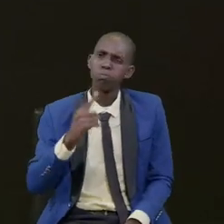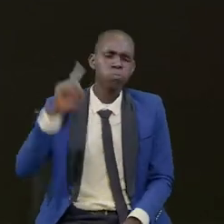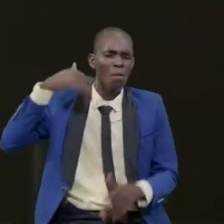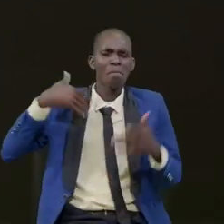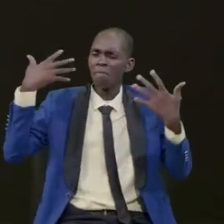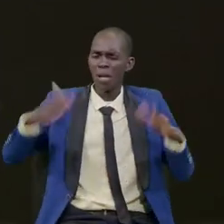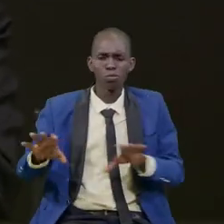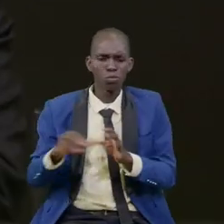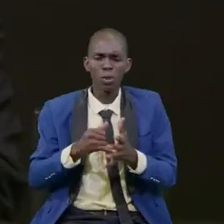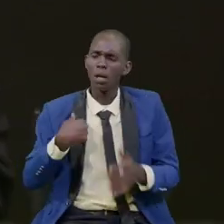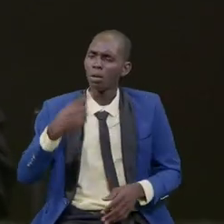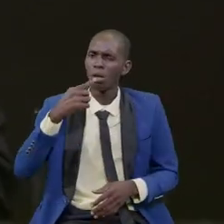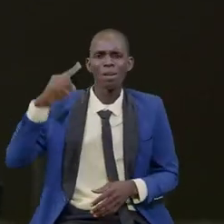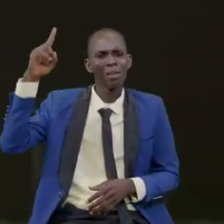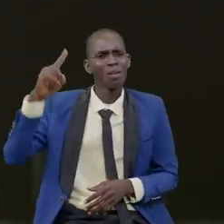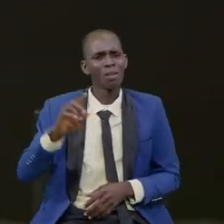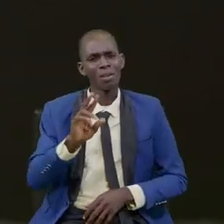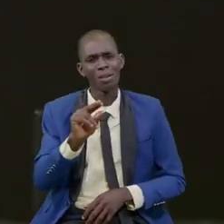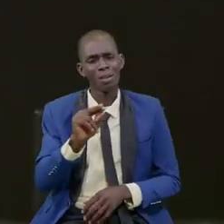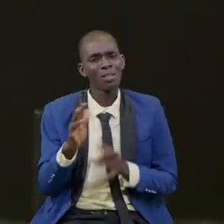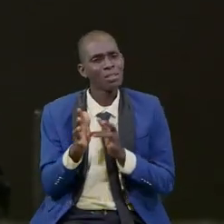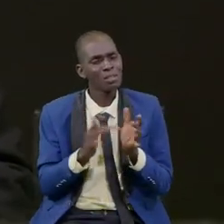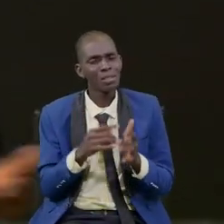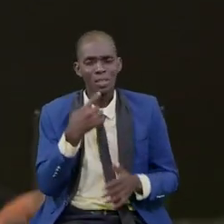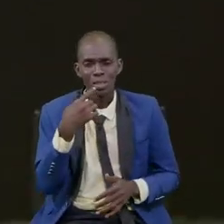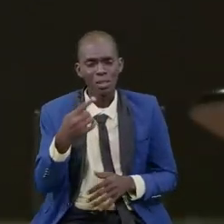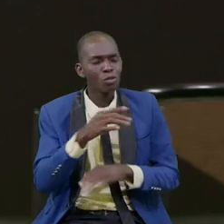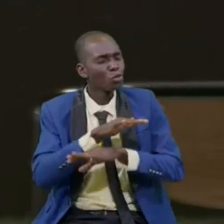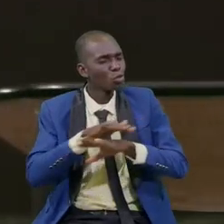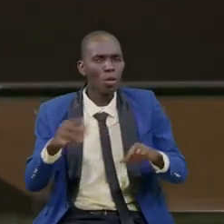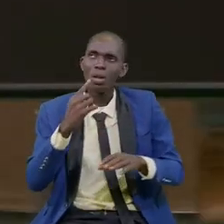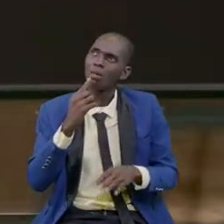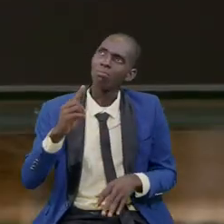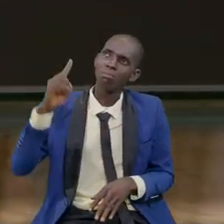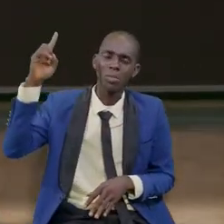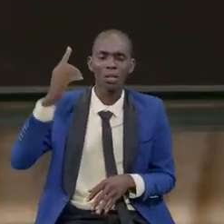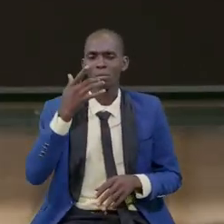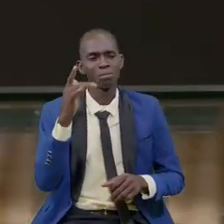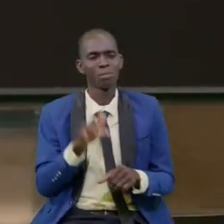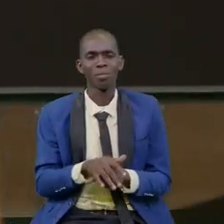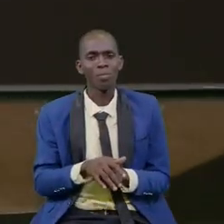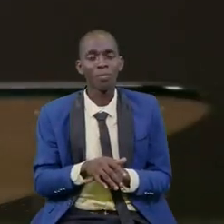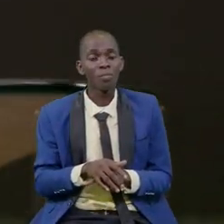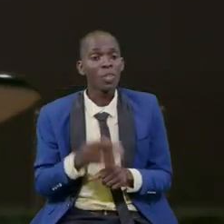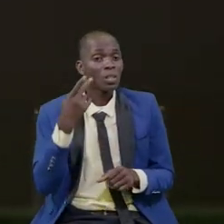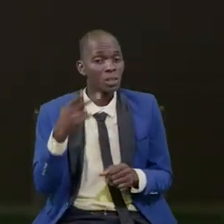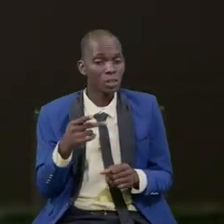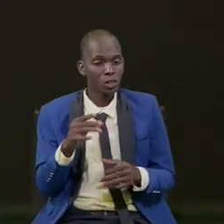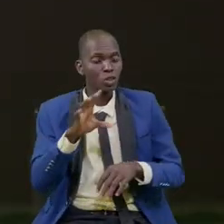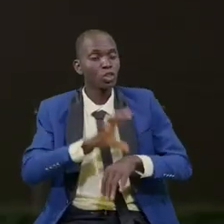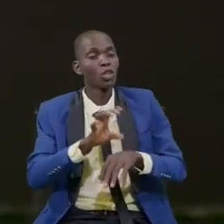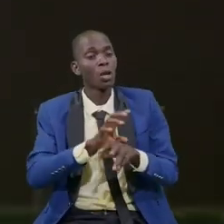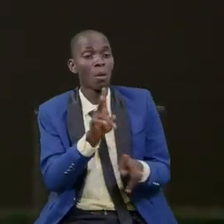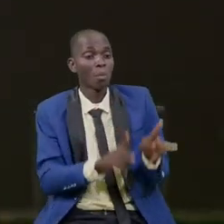va mentionner le nom de Dieu. Jésus a dit qu'il ne faut pas jurer. Ces gens-là, les gens qui vont à